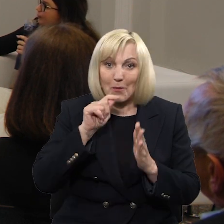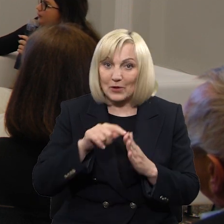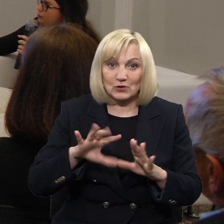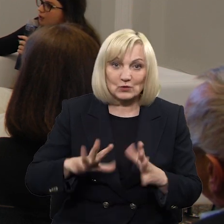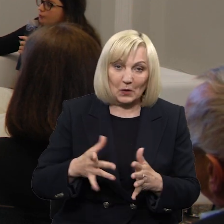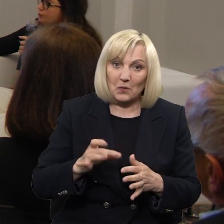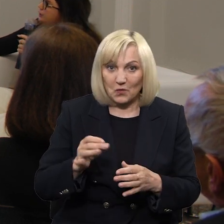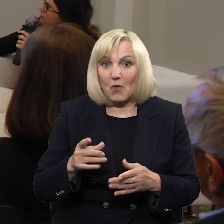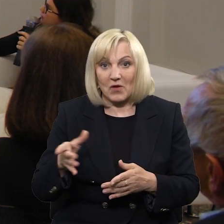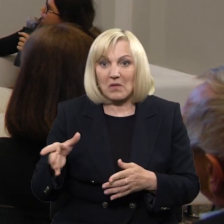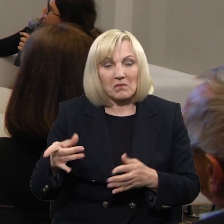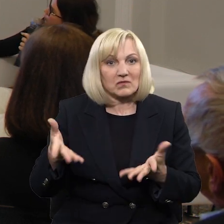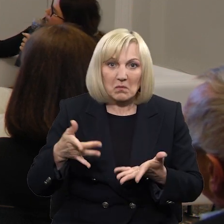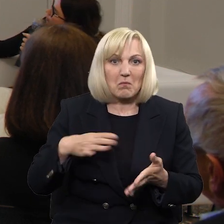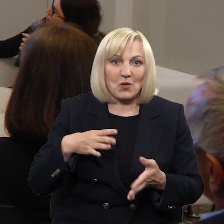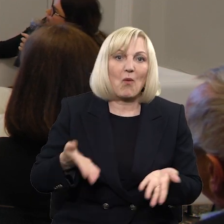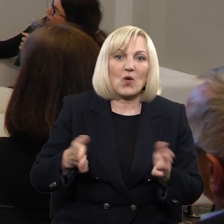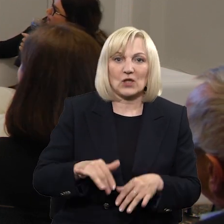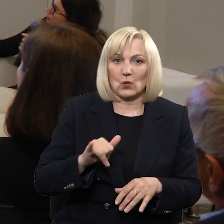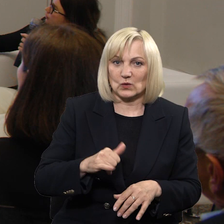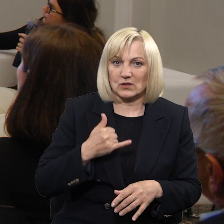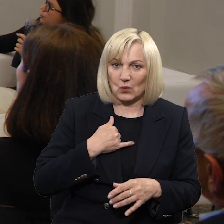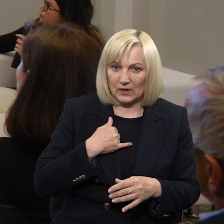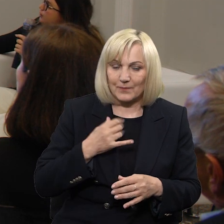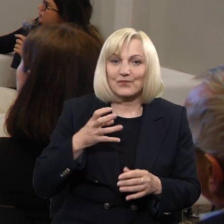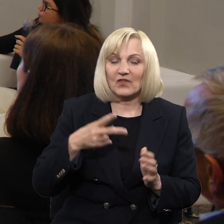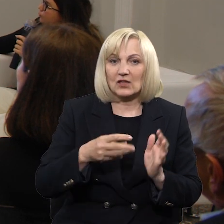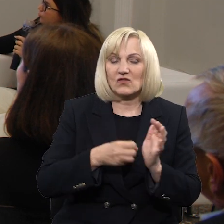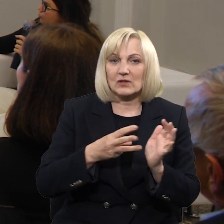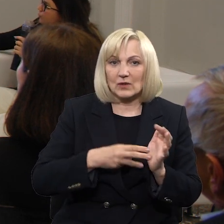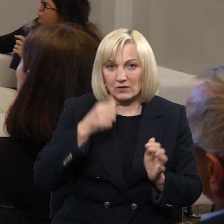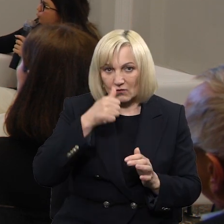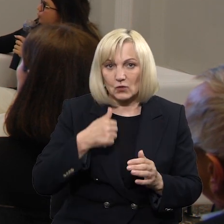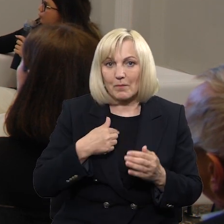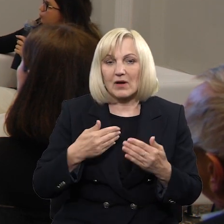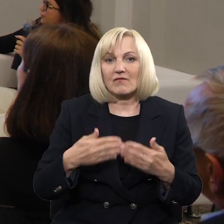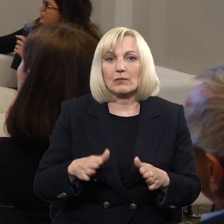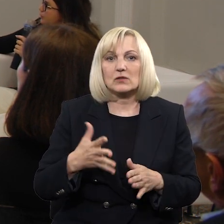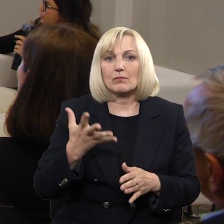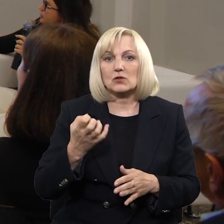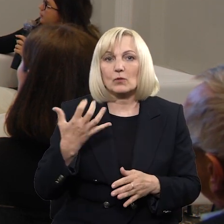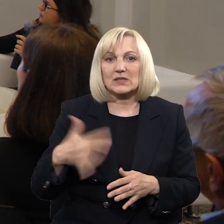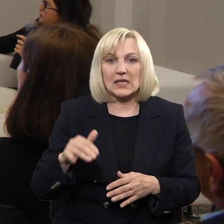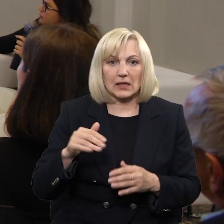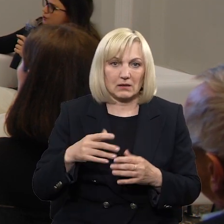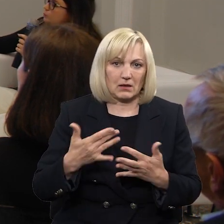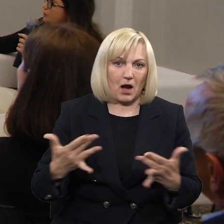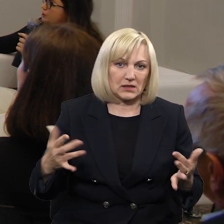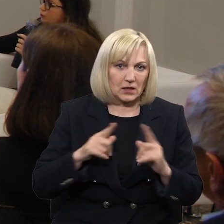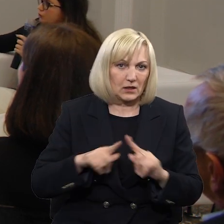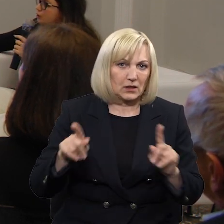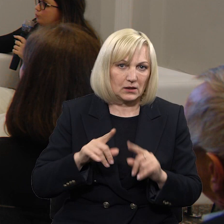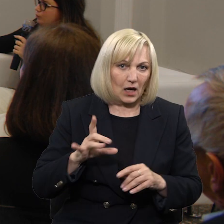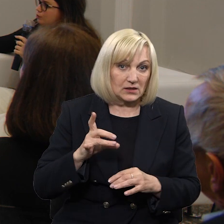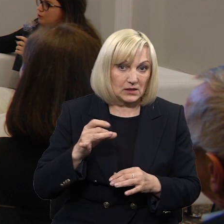попадают к нам и многие из них остаются 2018 года мы выпустили больше 350 трансляции естественно